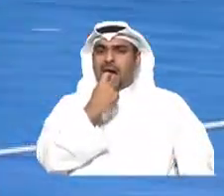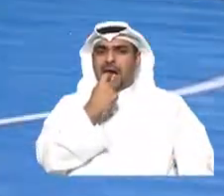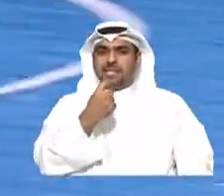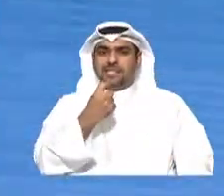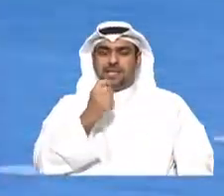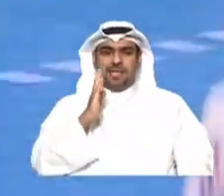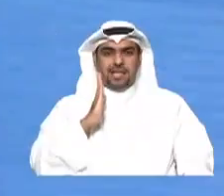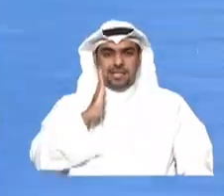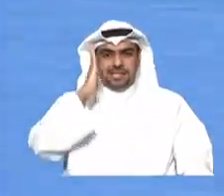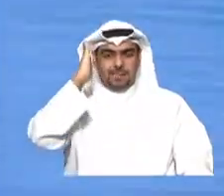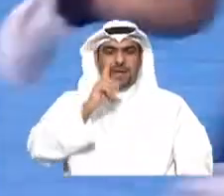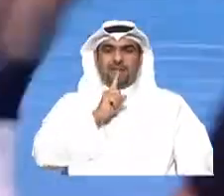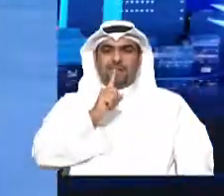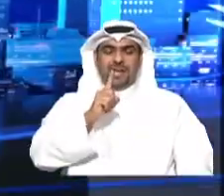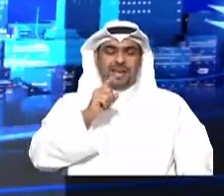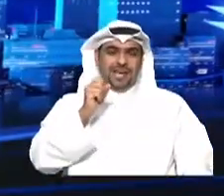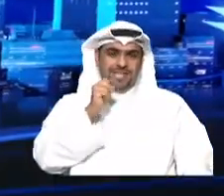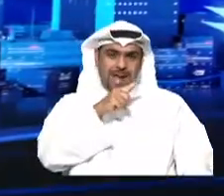واصليبخات والسالميه